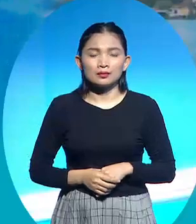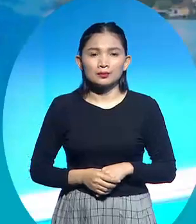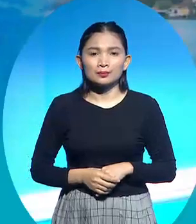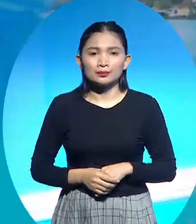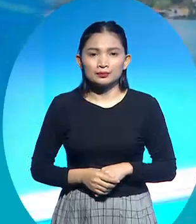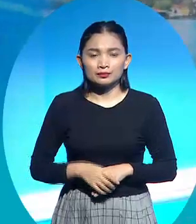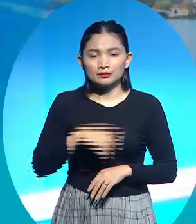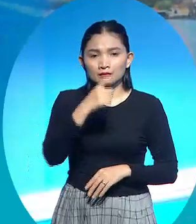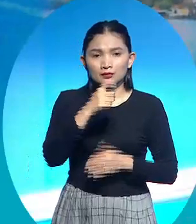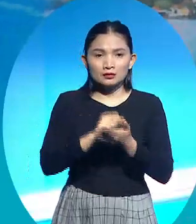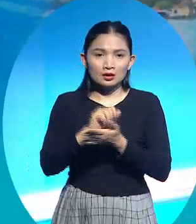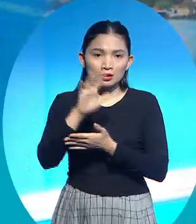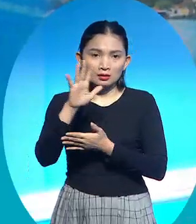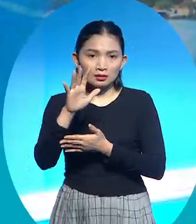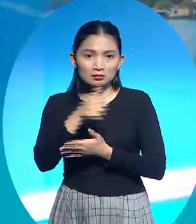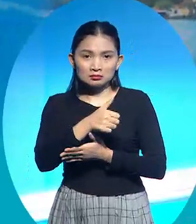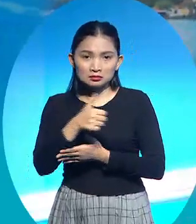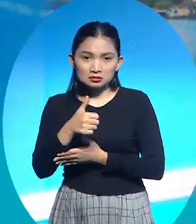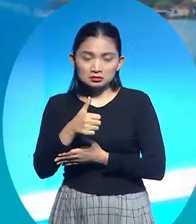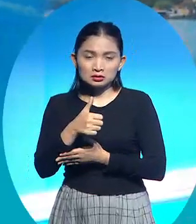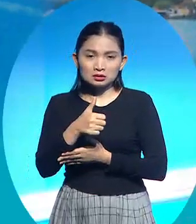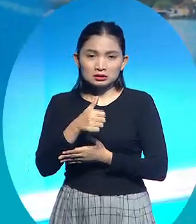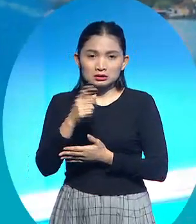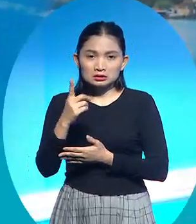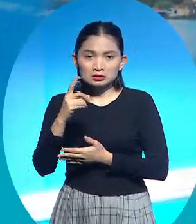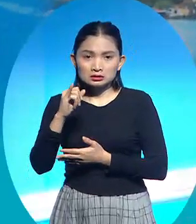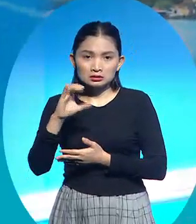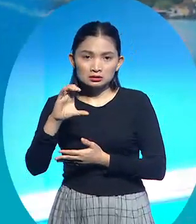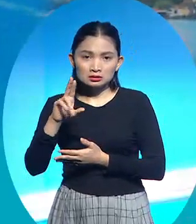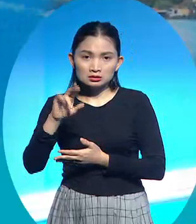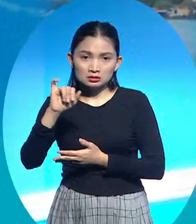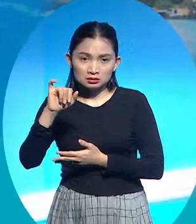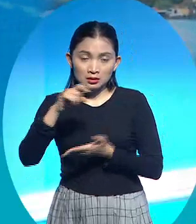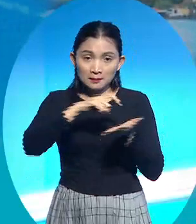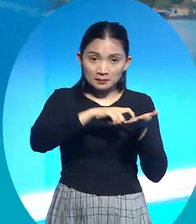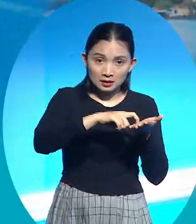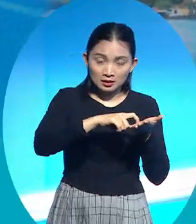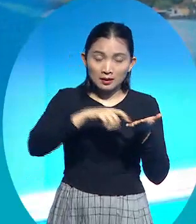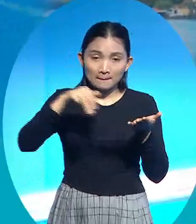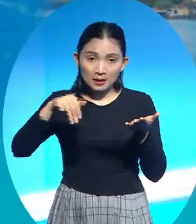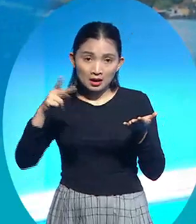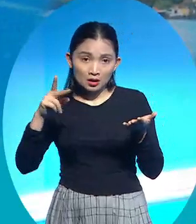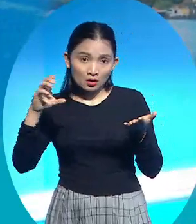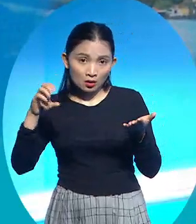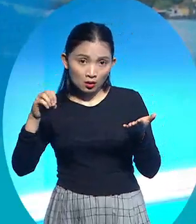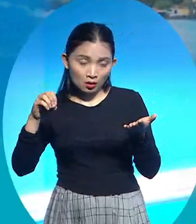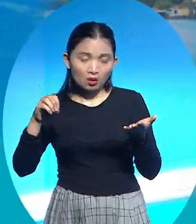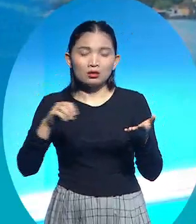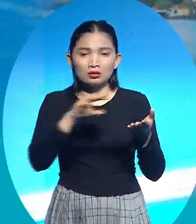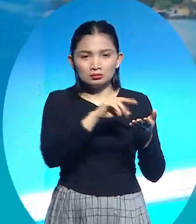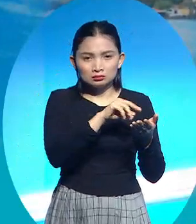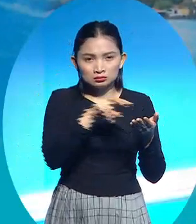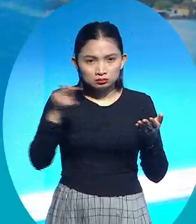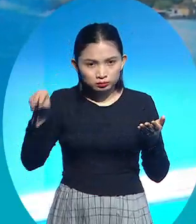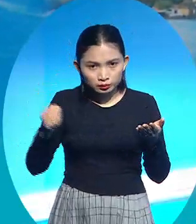ngày 9 tháng 5 hàng trăm người di cư đã tập trung dọc biên giới Mỹ Mexico gần San Diego California chờ đợi chính sách